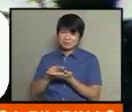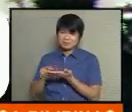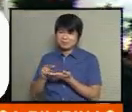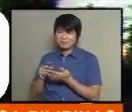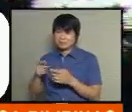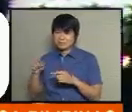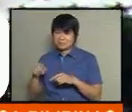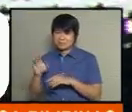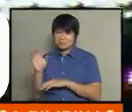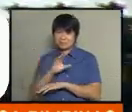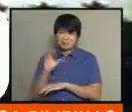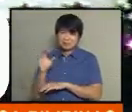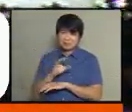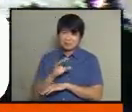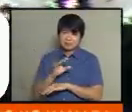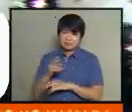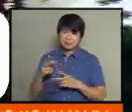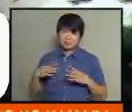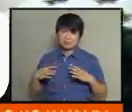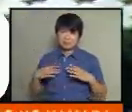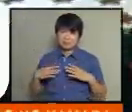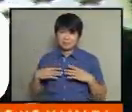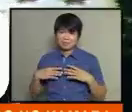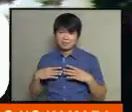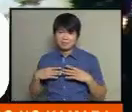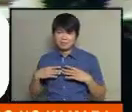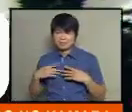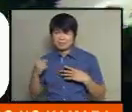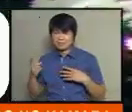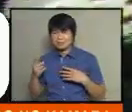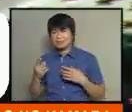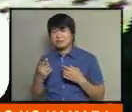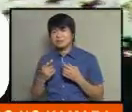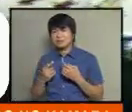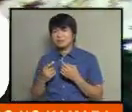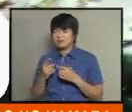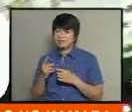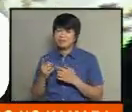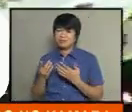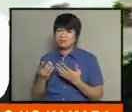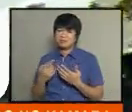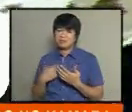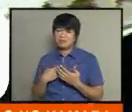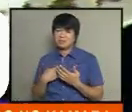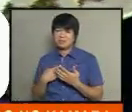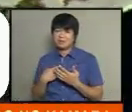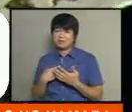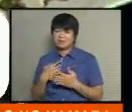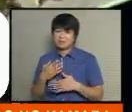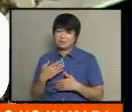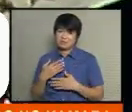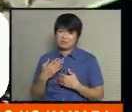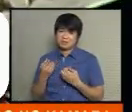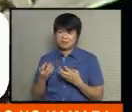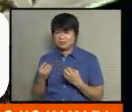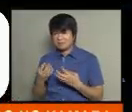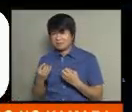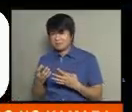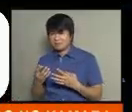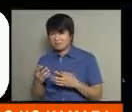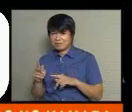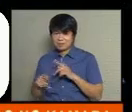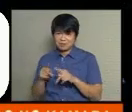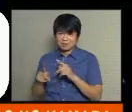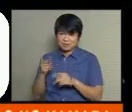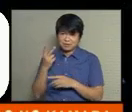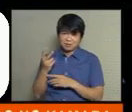Christmas this vacation, this first time I can reserve. It's nice really. And so many people. I'm amazed. It's